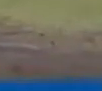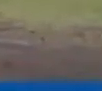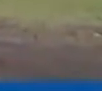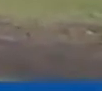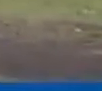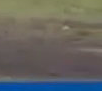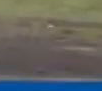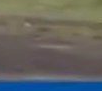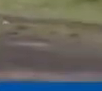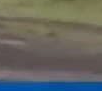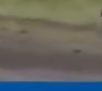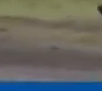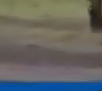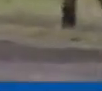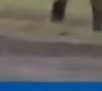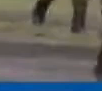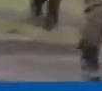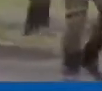kuri hektari urumva ko